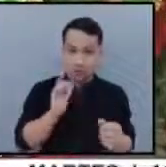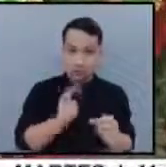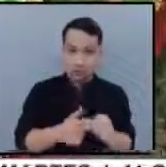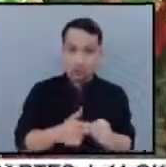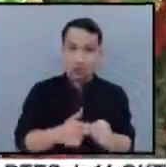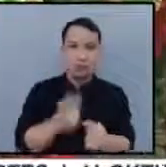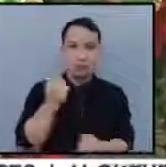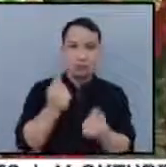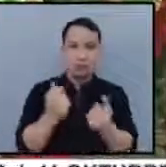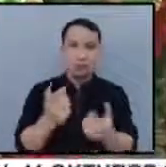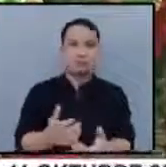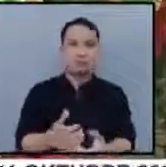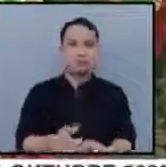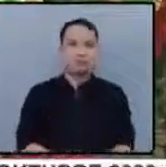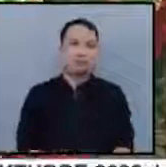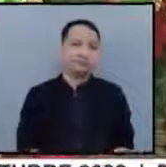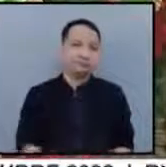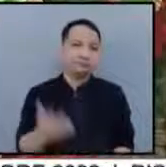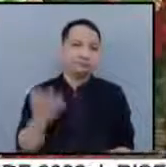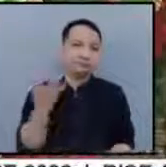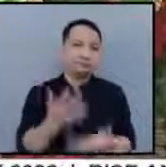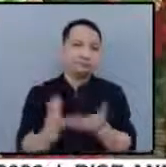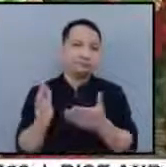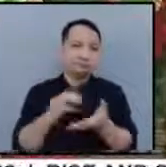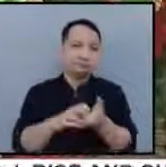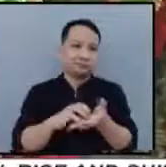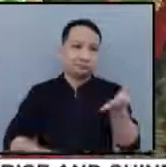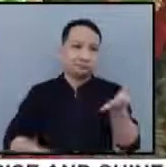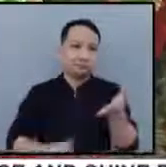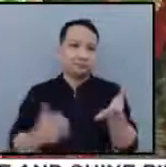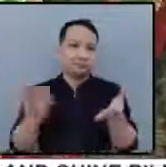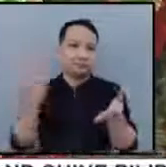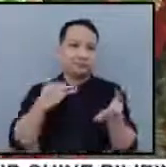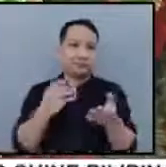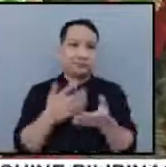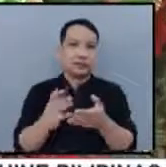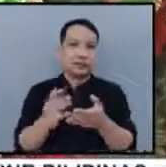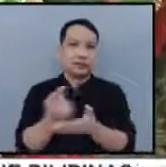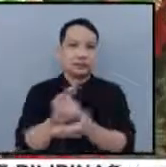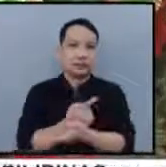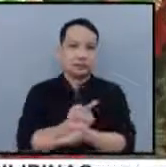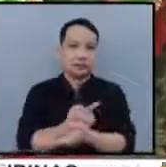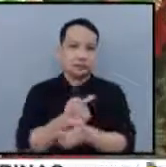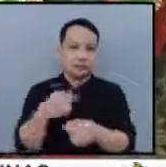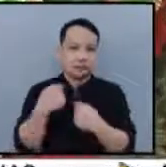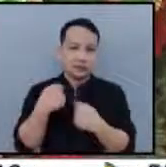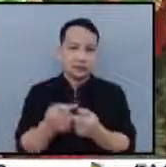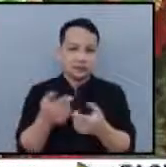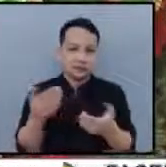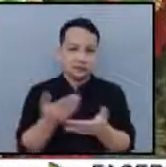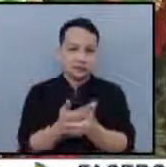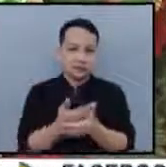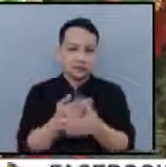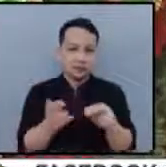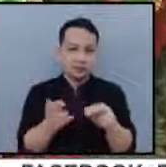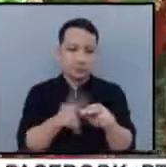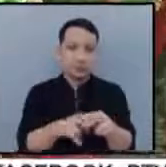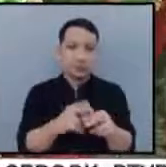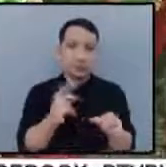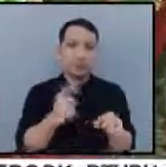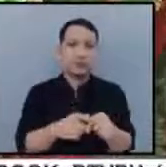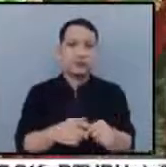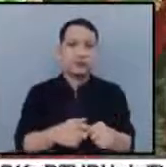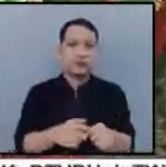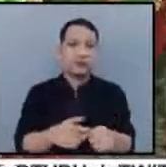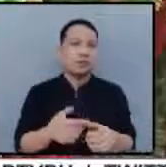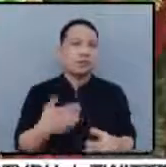tila nasayang lamang ang sunod-sunod na rollback nitong mga nakaraang linggo at ang ipinatupad na bagong fare matrix dahil sa nakakalulang